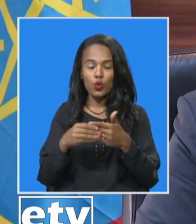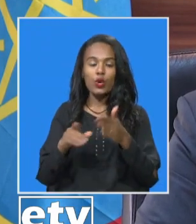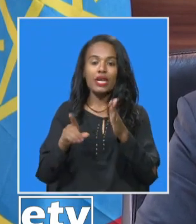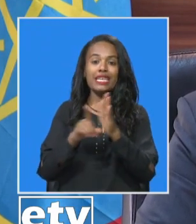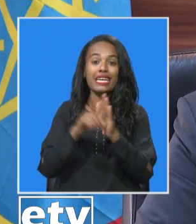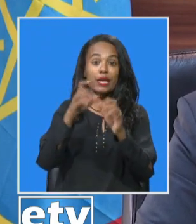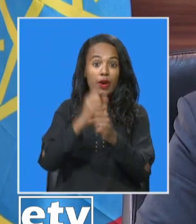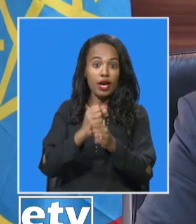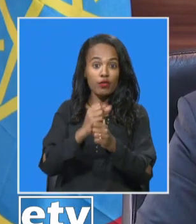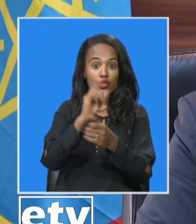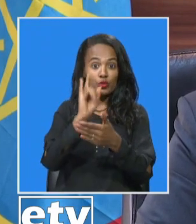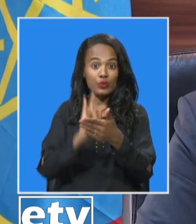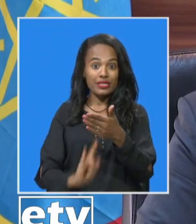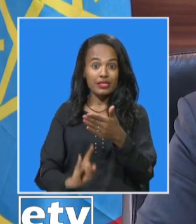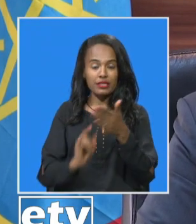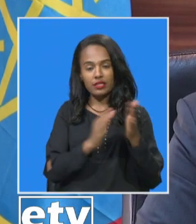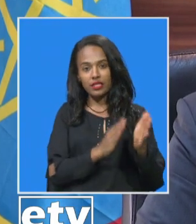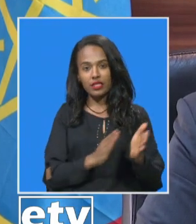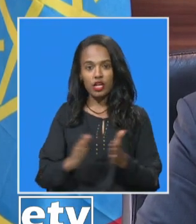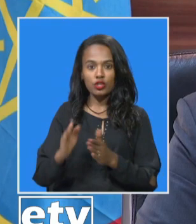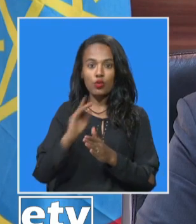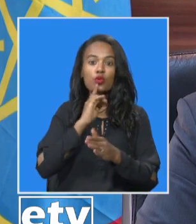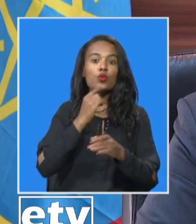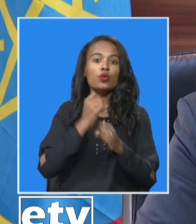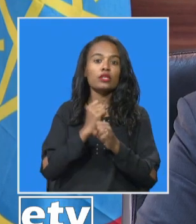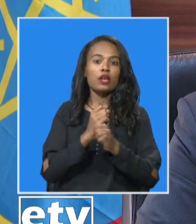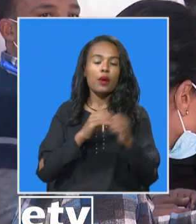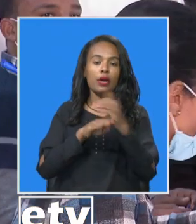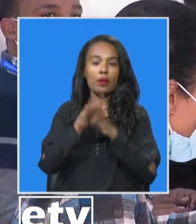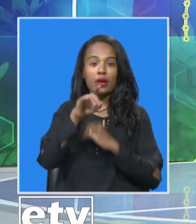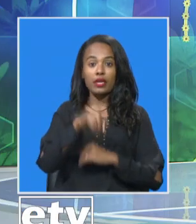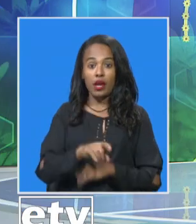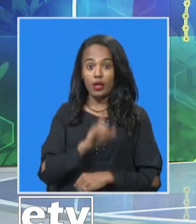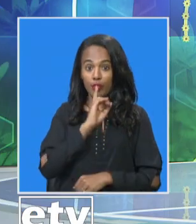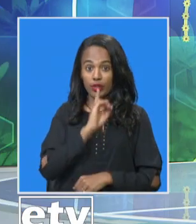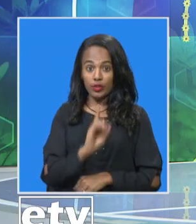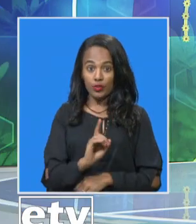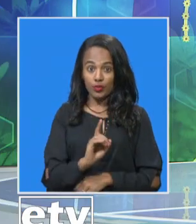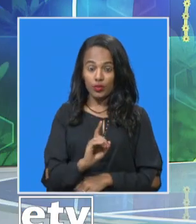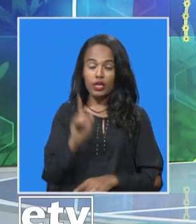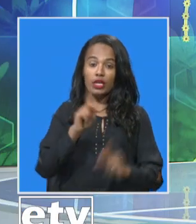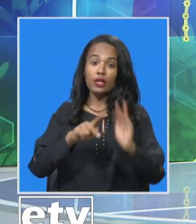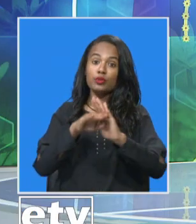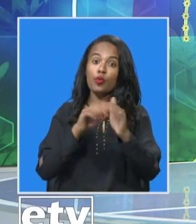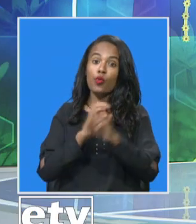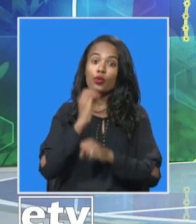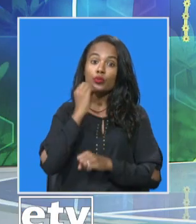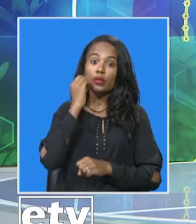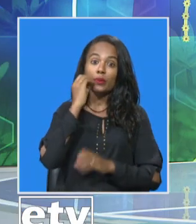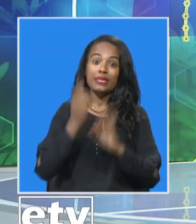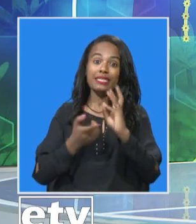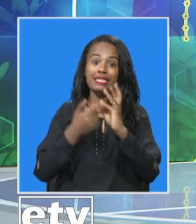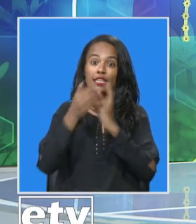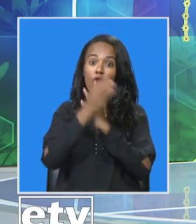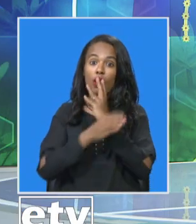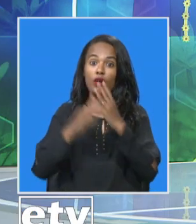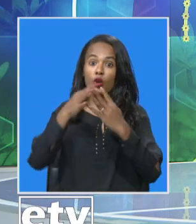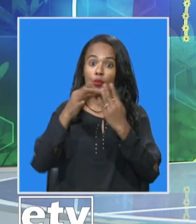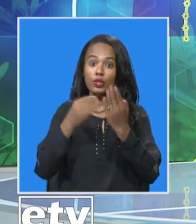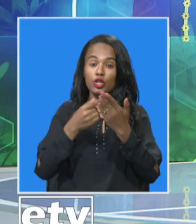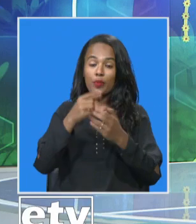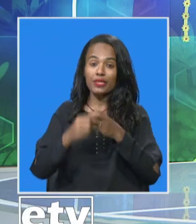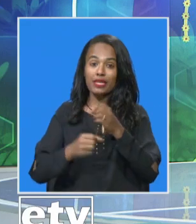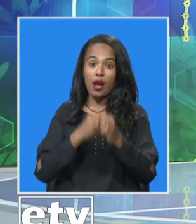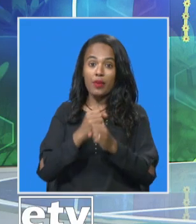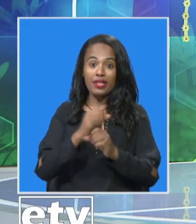ማዕቀፎች በዝርዝር ተዘጋጅተው ነው ወደ ስራ መገባት ያለበት ነው። የህዝብ ተወካዮች ምክር ቤት ስድስተኛው ሀገራዊ ምርጫ በዚህ